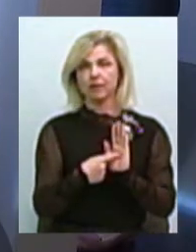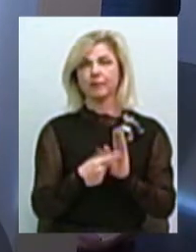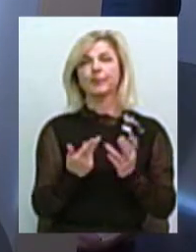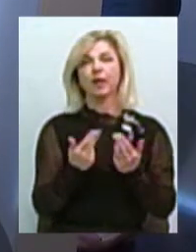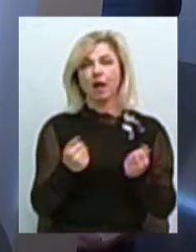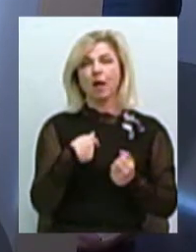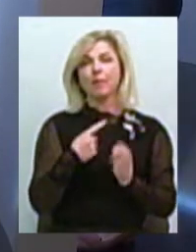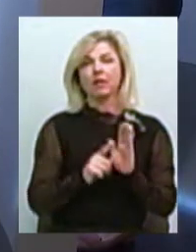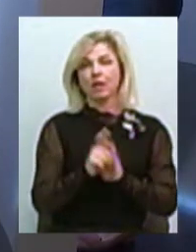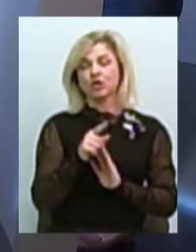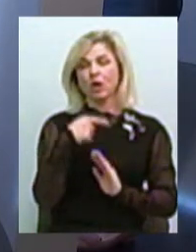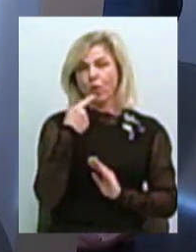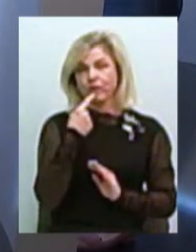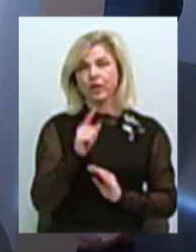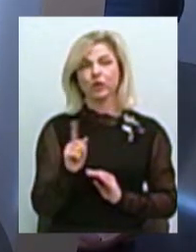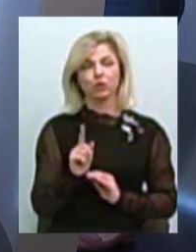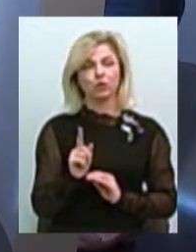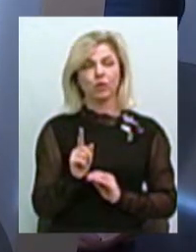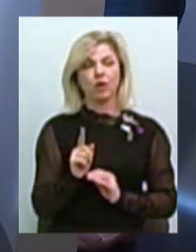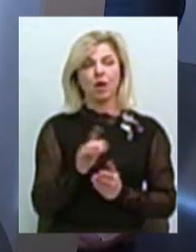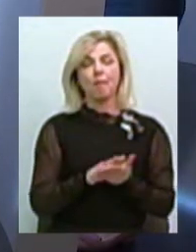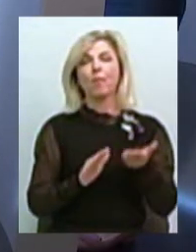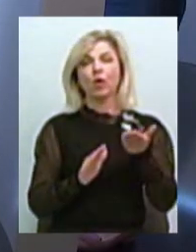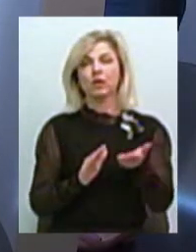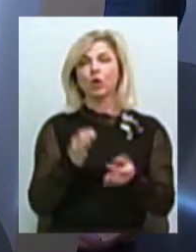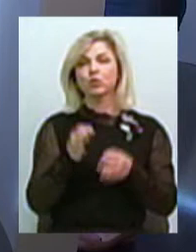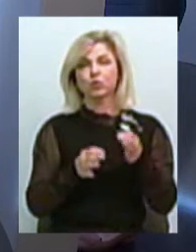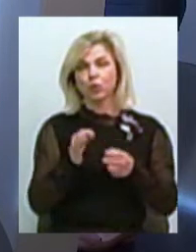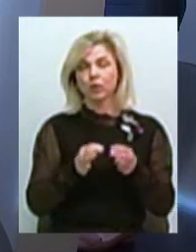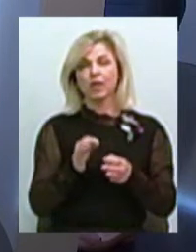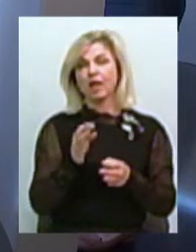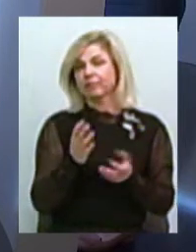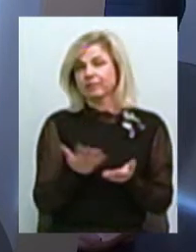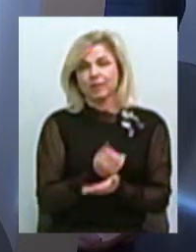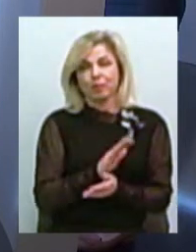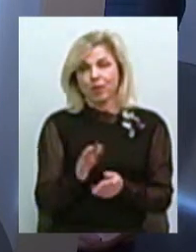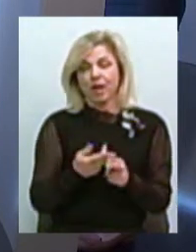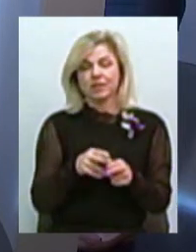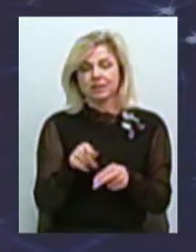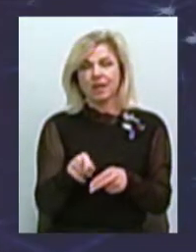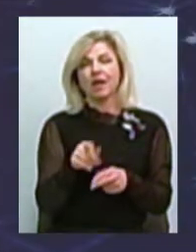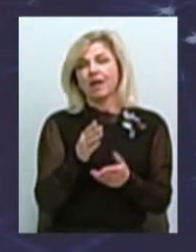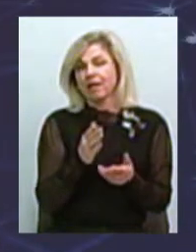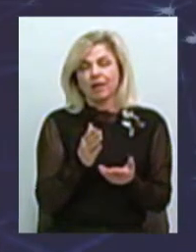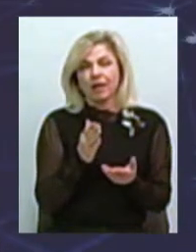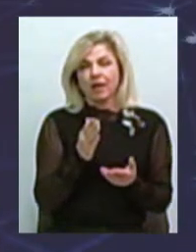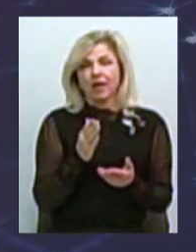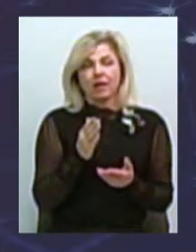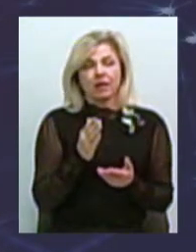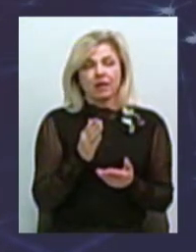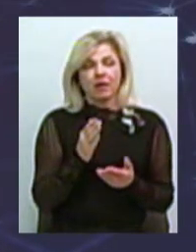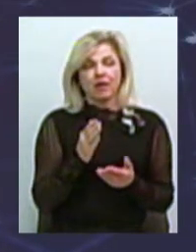говорили спочатку передачі, що подати в суд на тварину не вийде, бо тварина є об'єктом права. Суб'єктом права